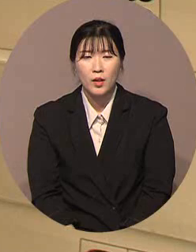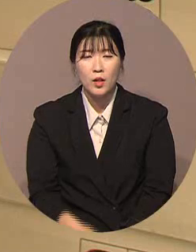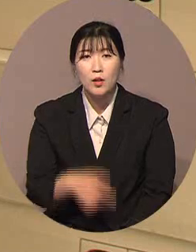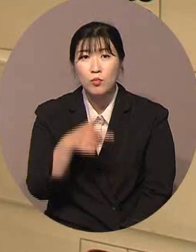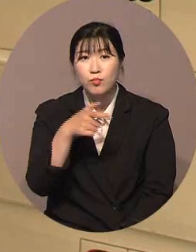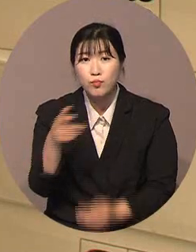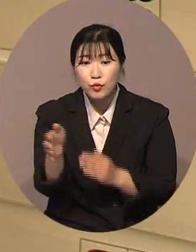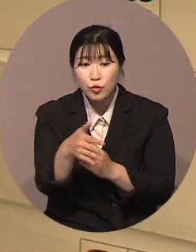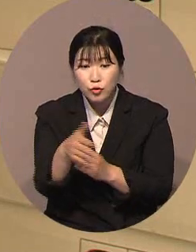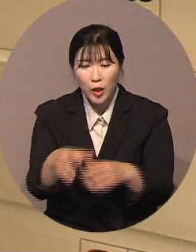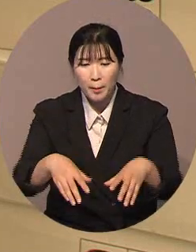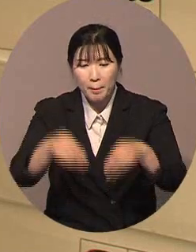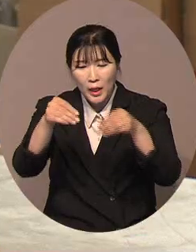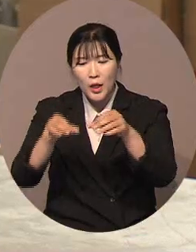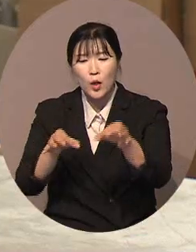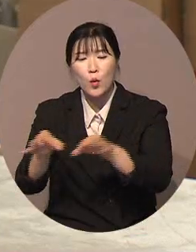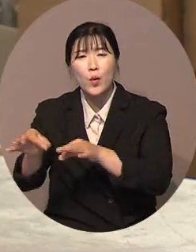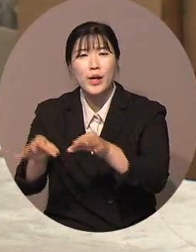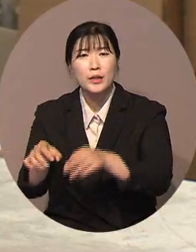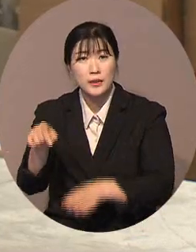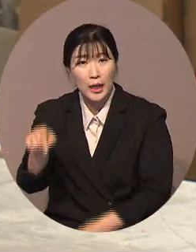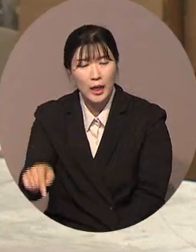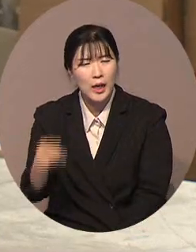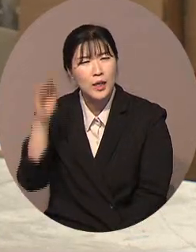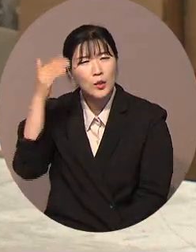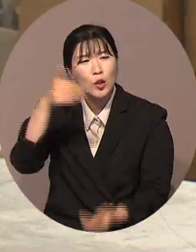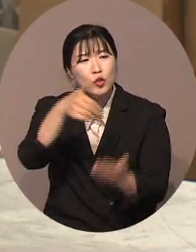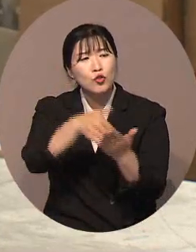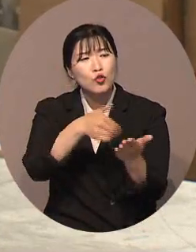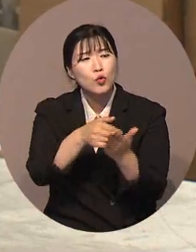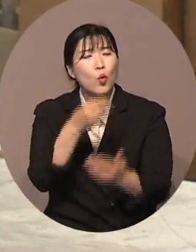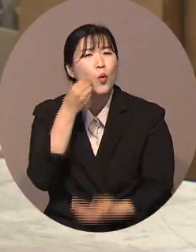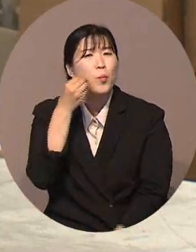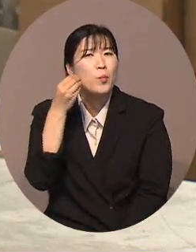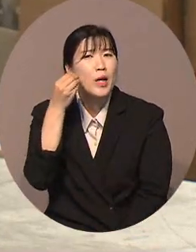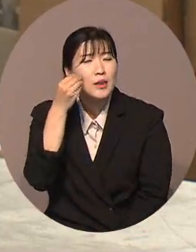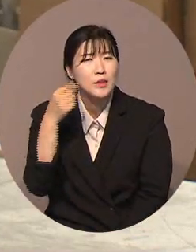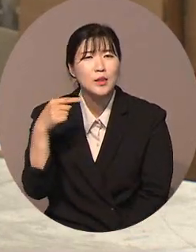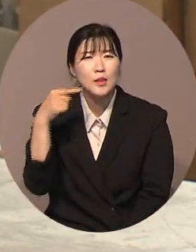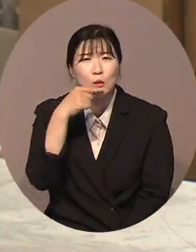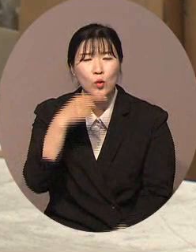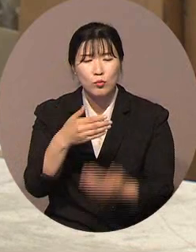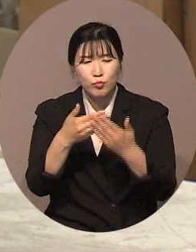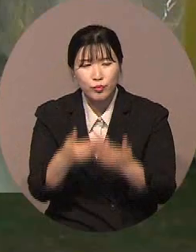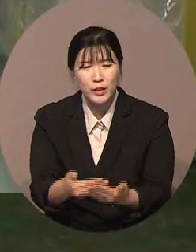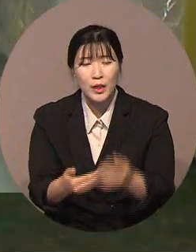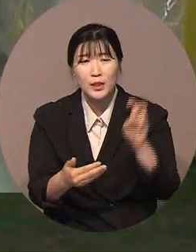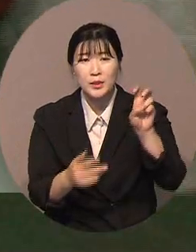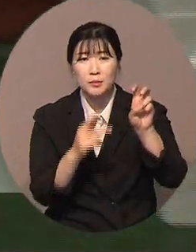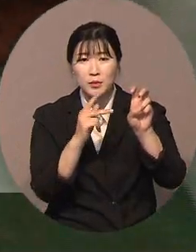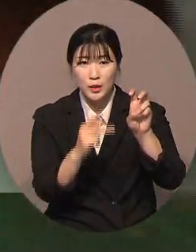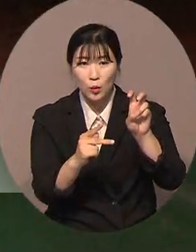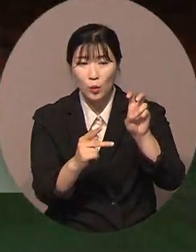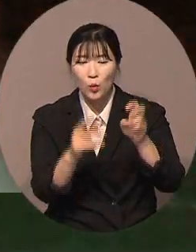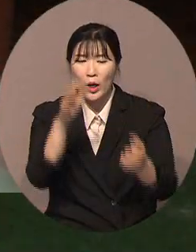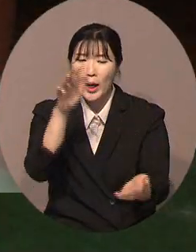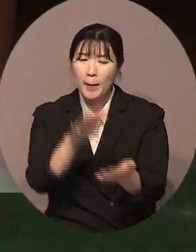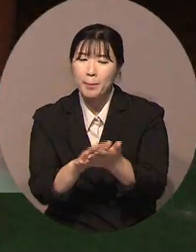수산물을 건조해 파는 이 업체는 최근 중고거래 사이트에서 소금 20kg, 포대